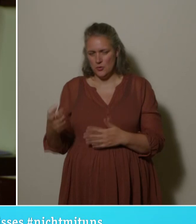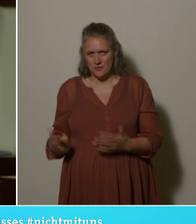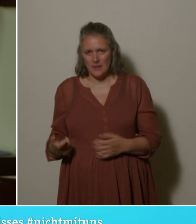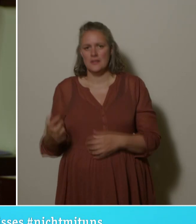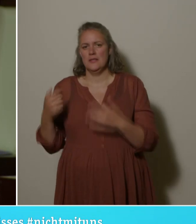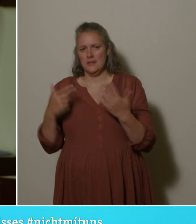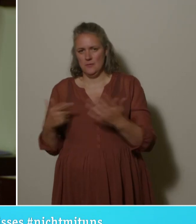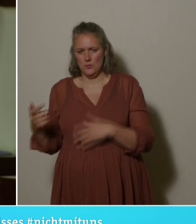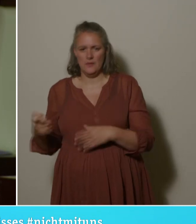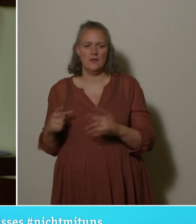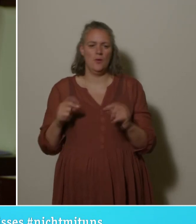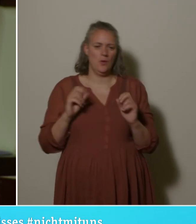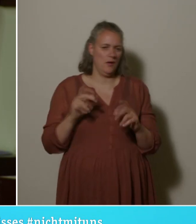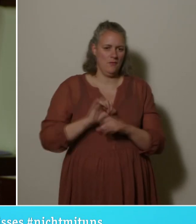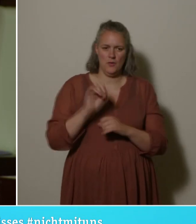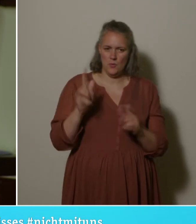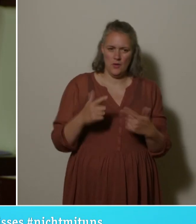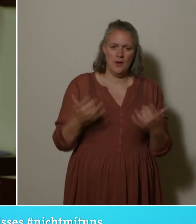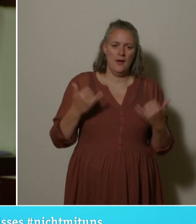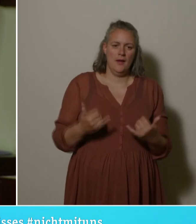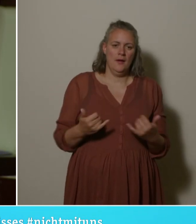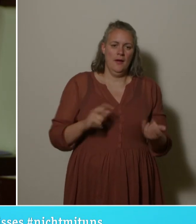zum Änderungsantrag der